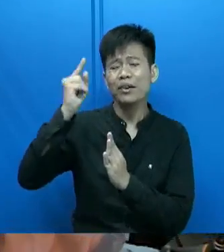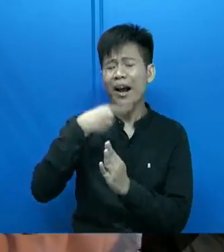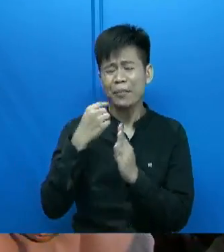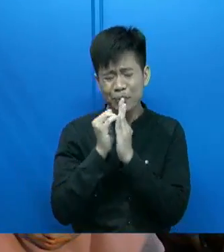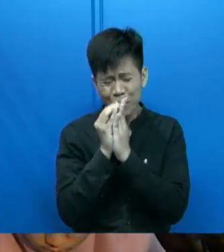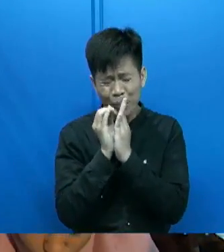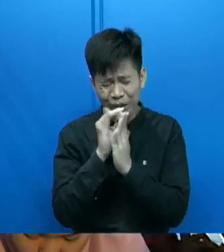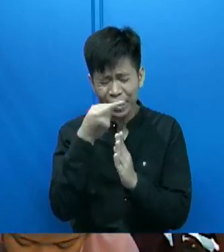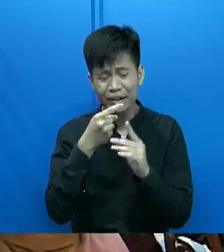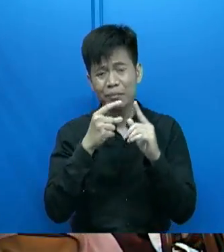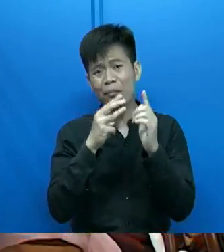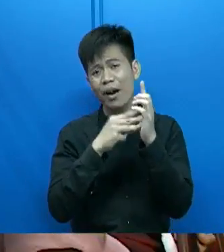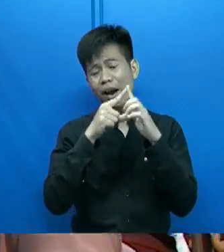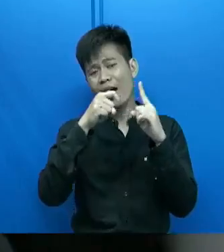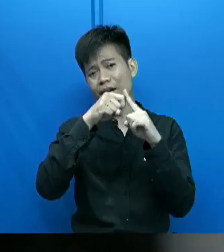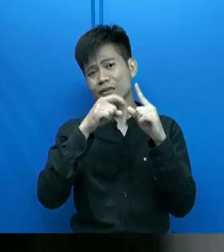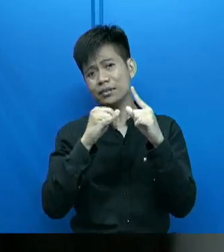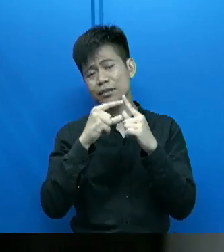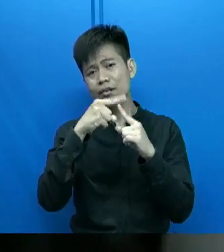dari maksiat yang pernah kami kerjakan.